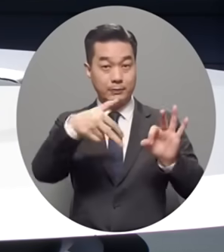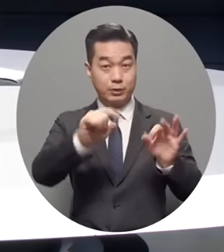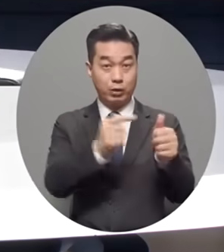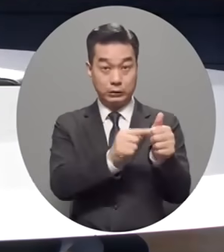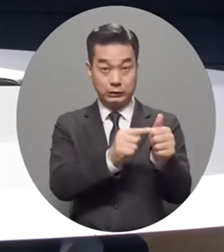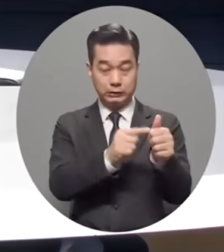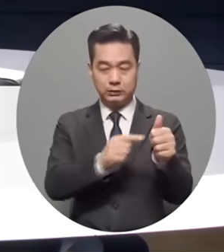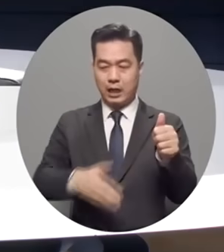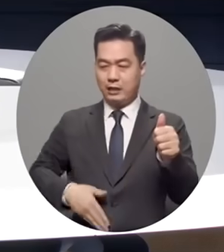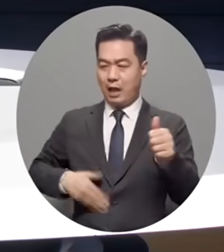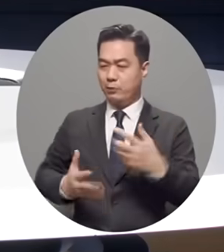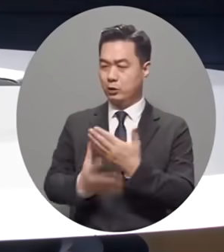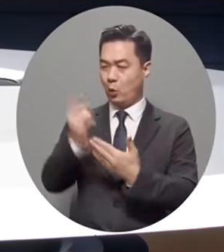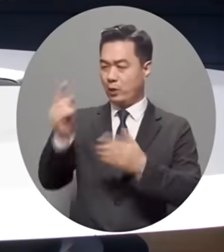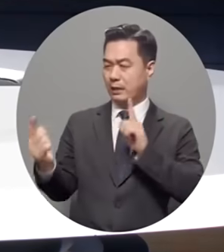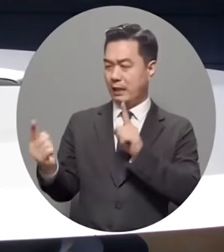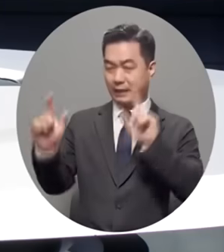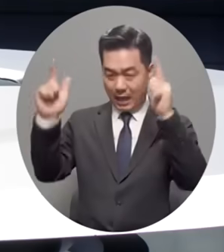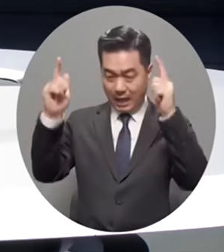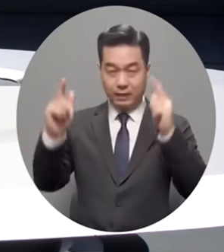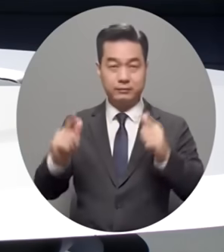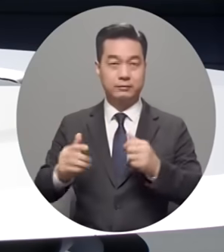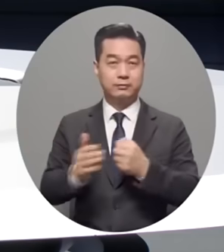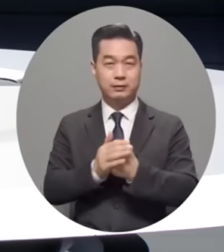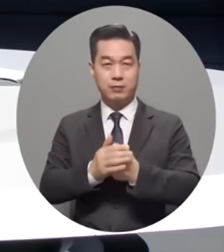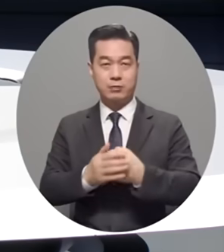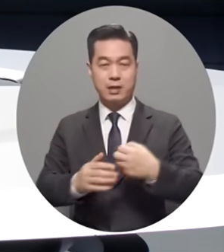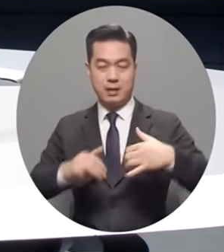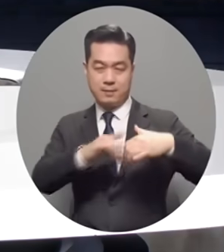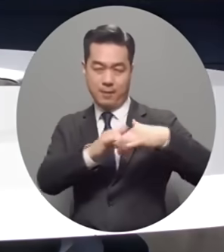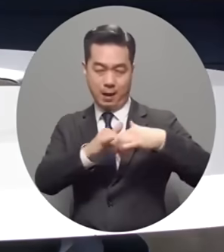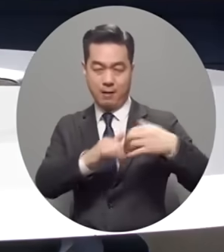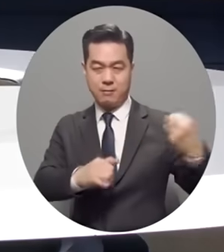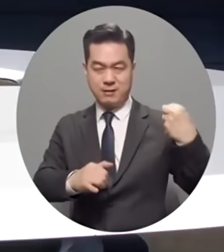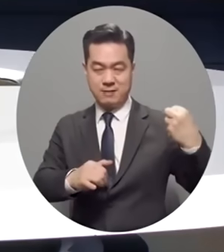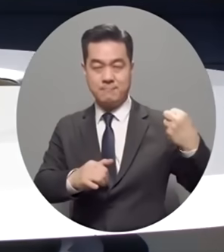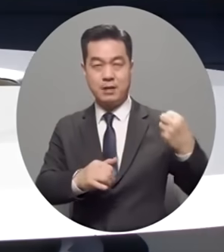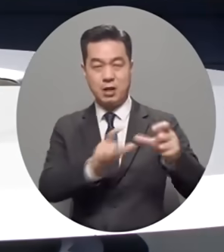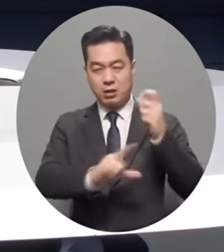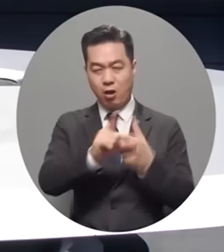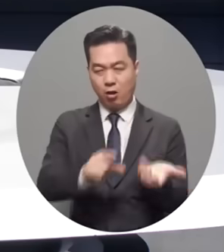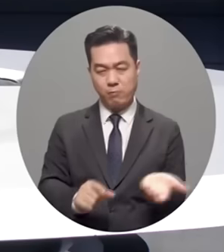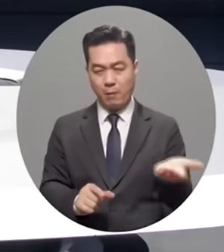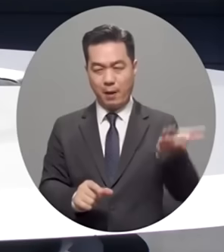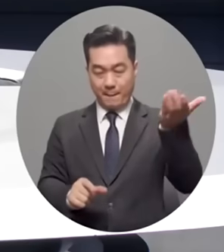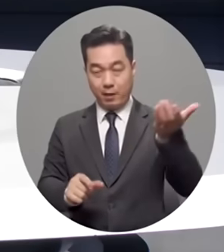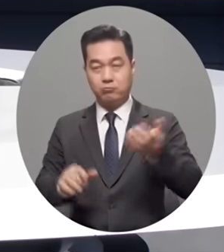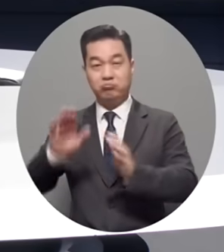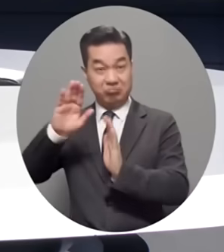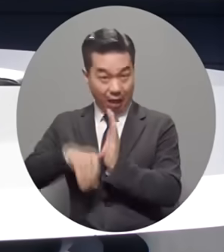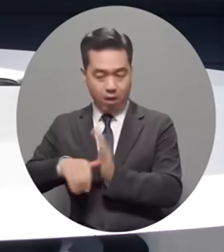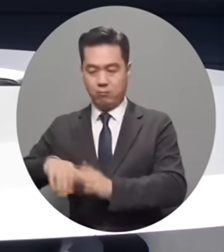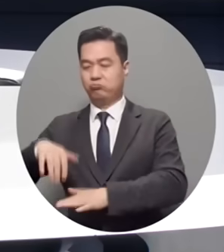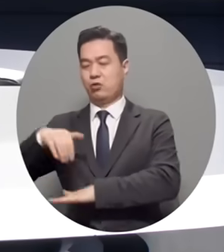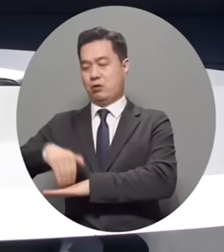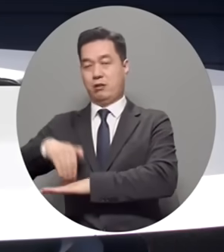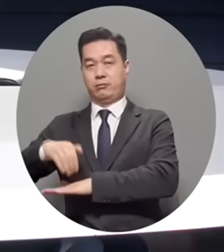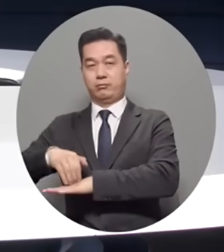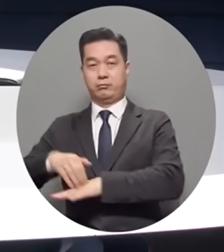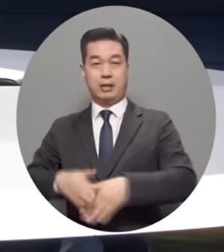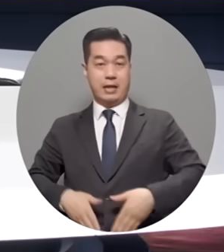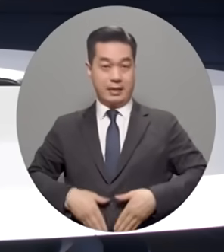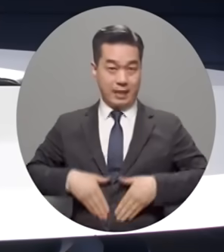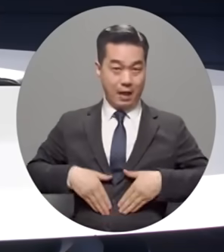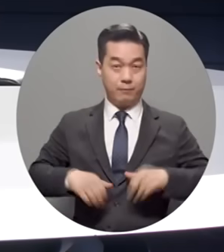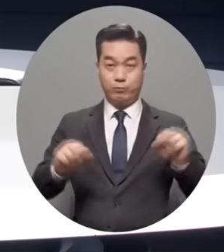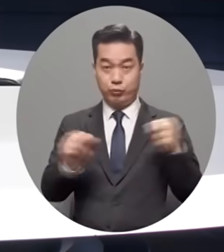남한은 통일의 상대가 아니라면서 무력 충돌의 위협을 높여가는 상황에서 이루어진 훈련인데요. 남과 북 모두 도발에